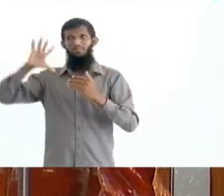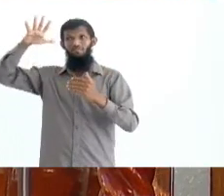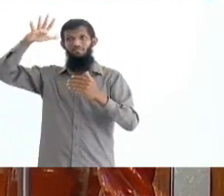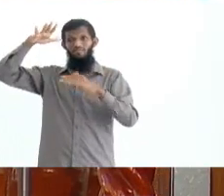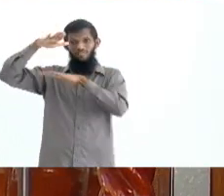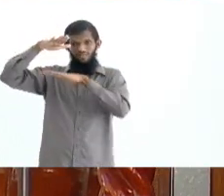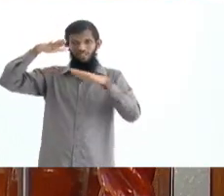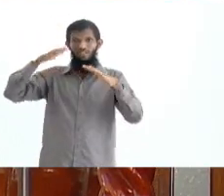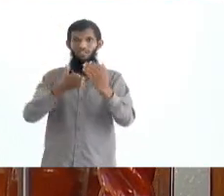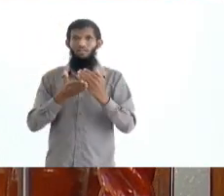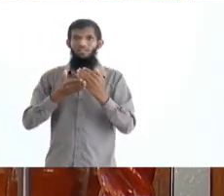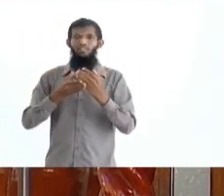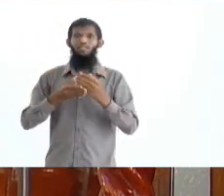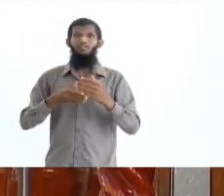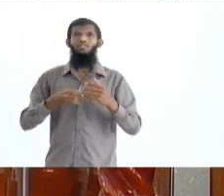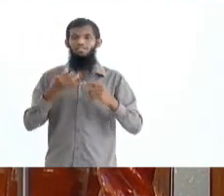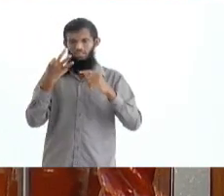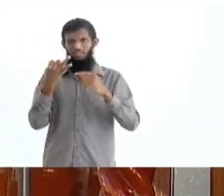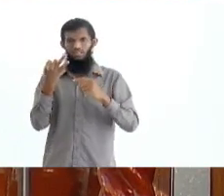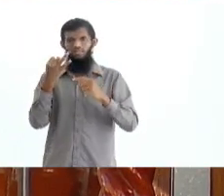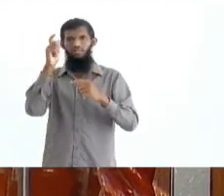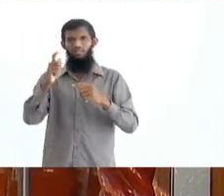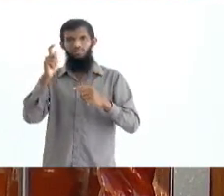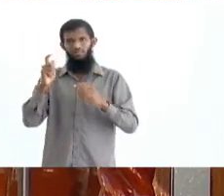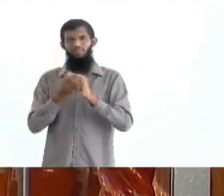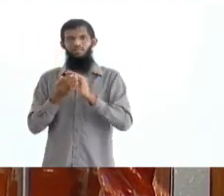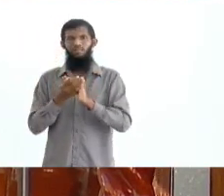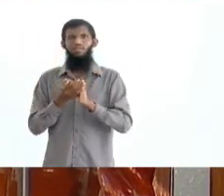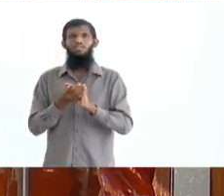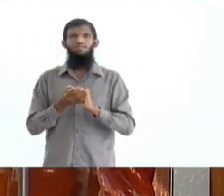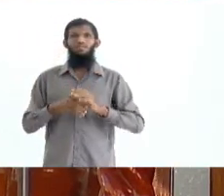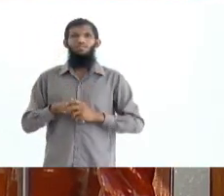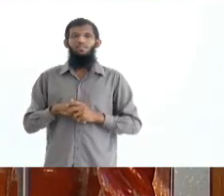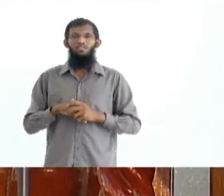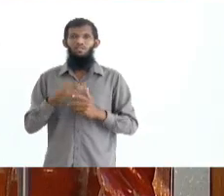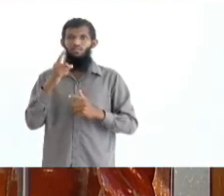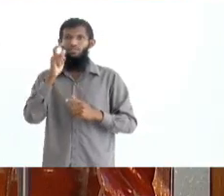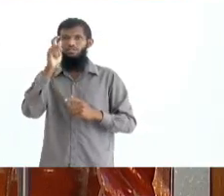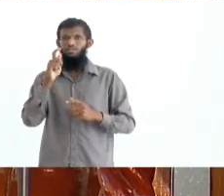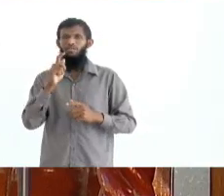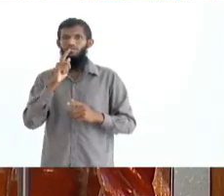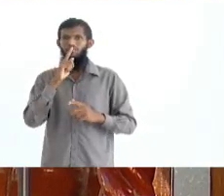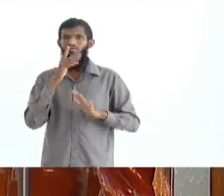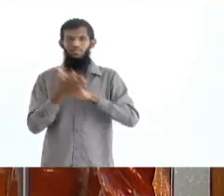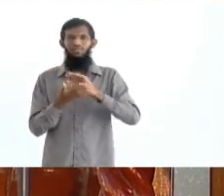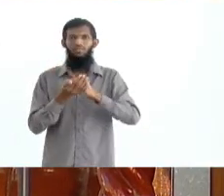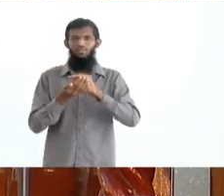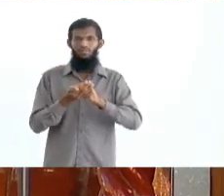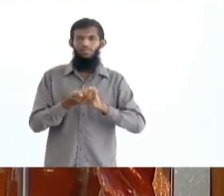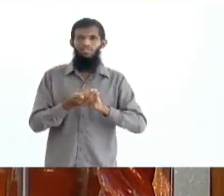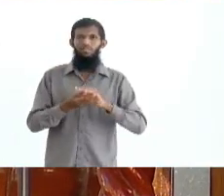ve alihi ve sellem hadis kuravani. Ve şabbun neşe'e fi ibadeti